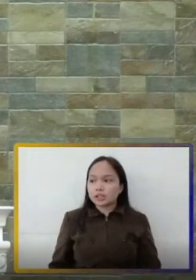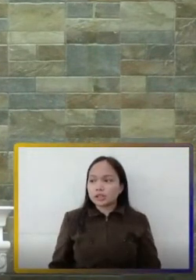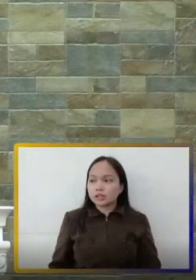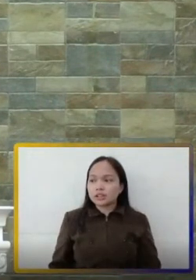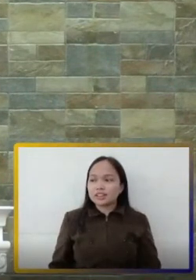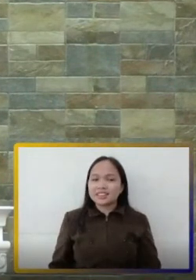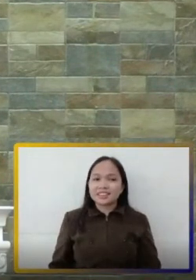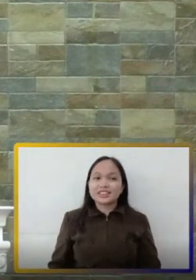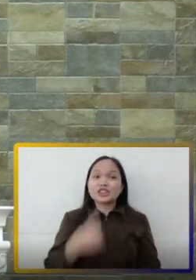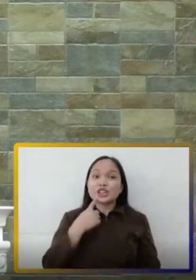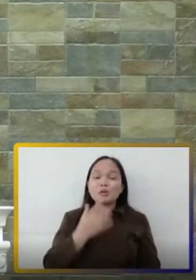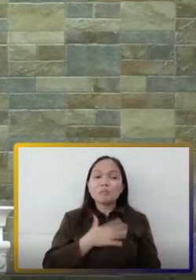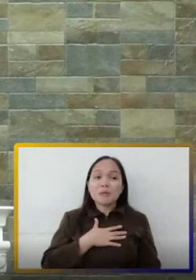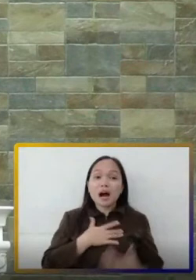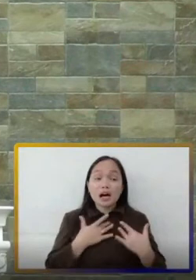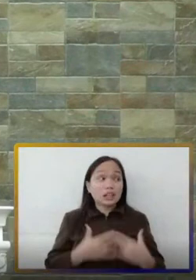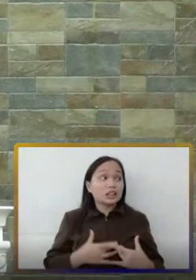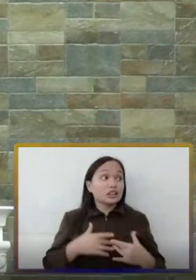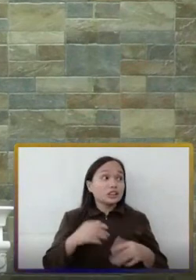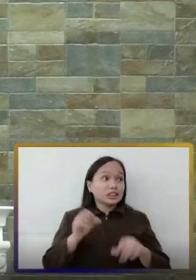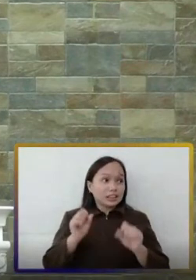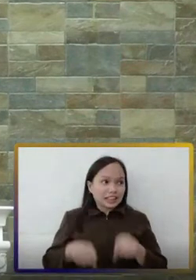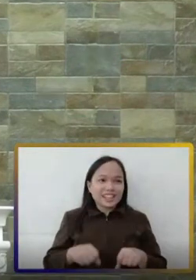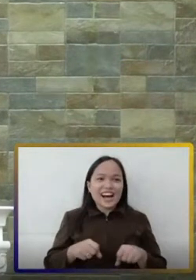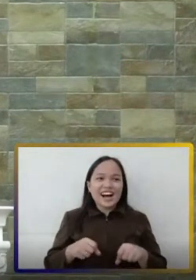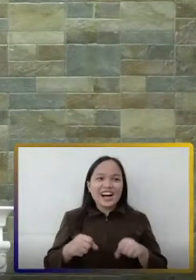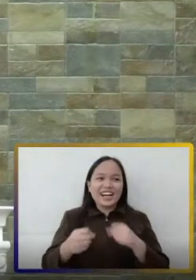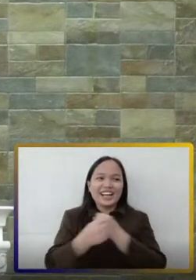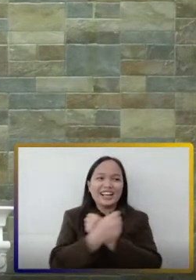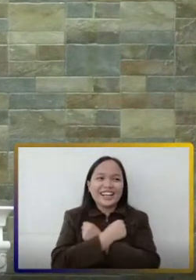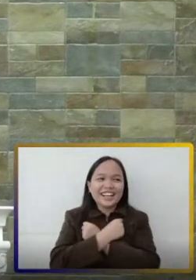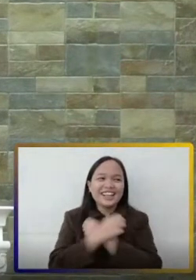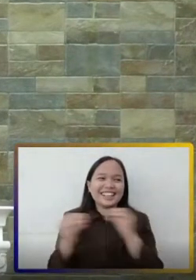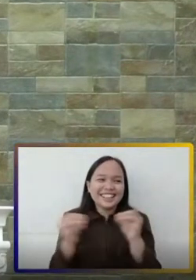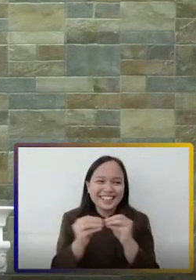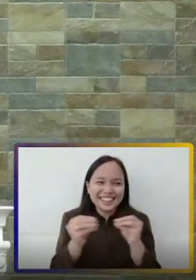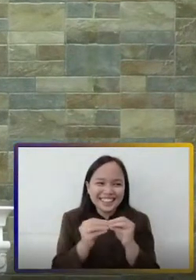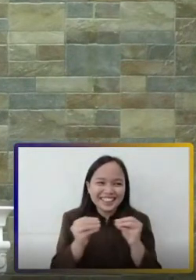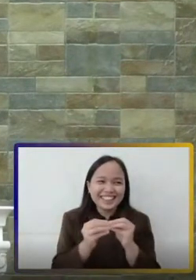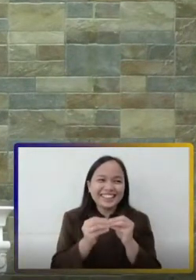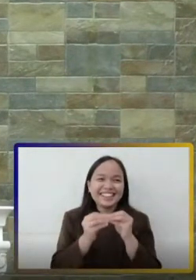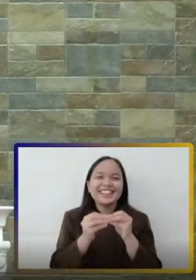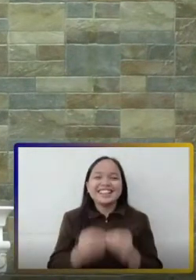ko, sabi ng relo ko, pwede ka pang umibig. Yeah.